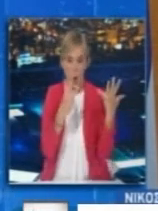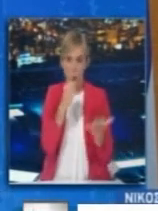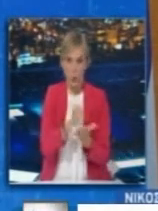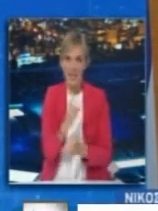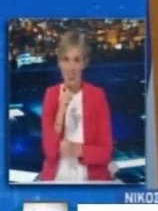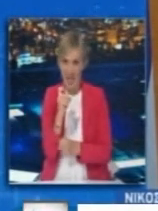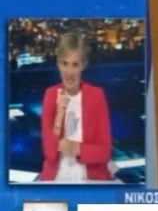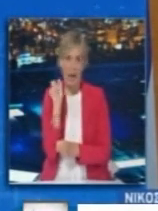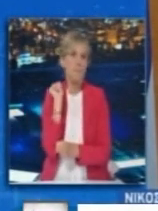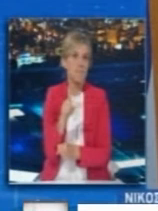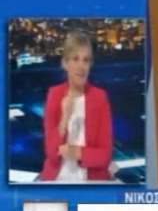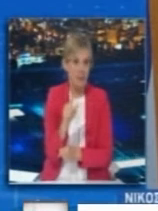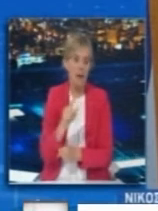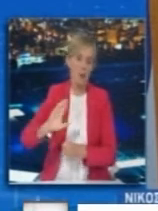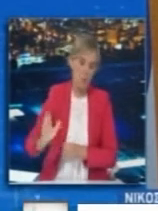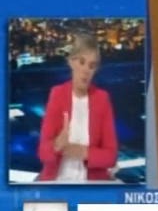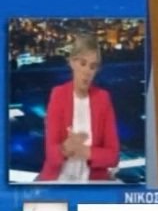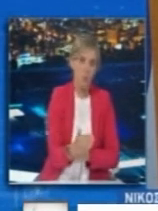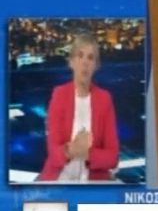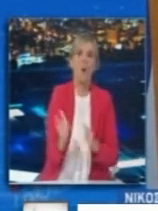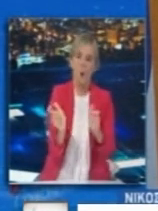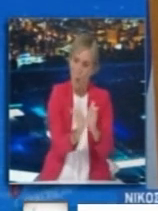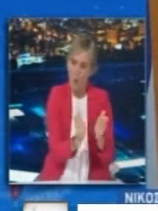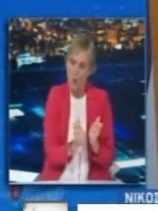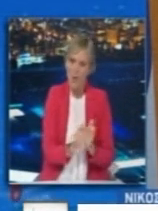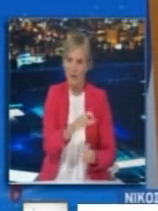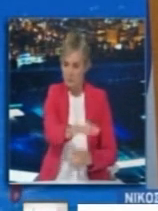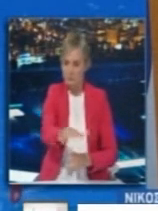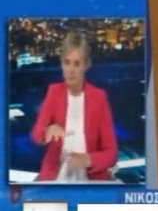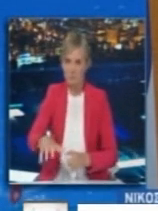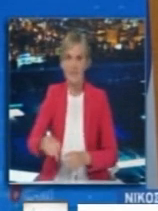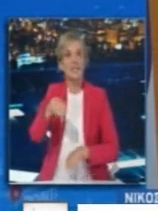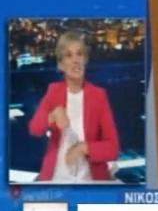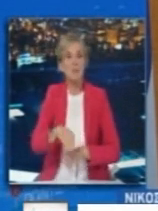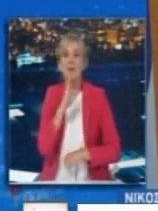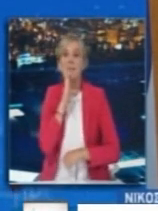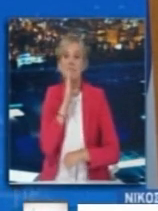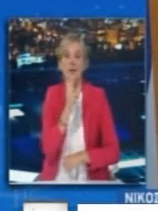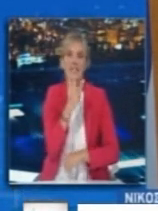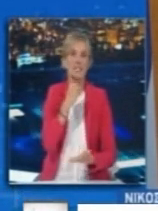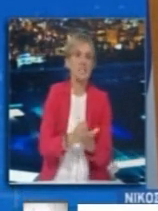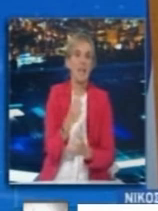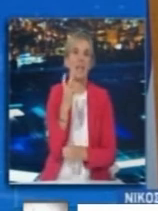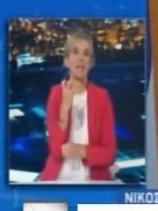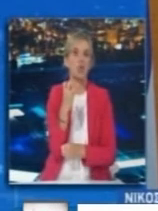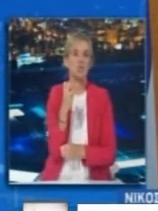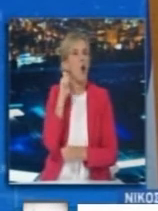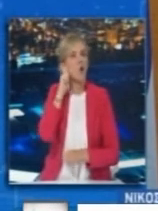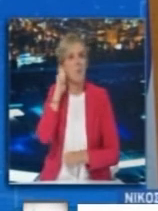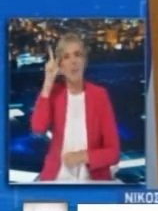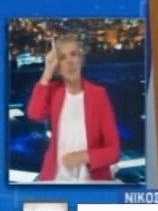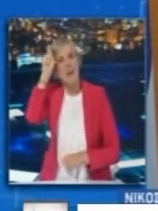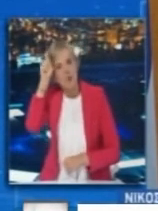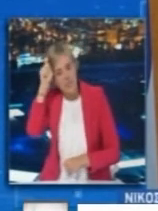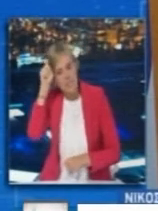οικισμών Παραπούγγι, Καρνάση και Δεσίλα, σήμερα με νέο SMS στις 3 και 20 το μεσημέρι για εκένωση των οικισμών Διαβολίτσι και Άνω